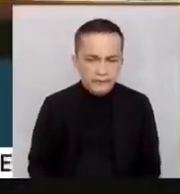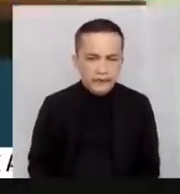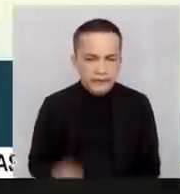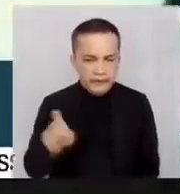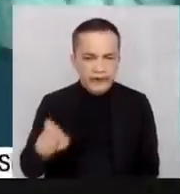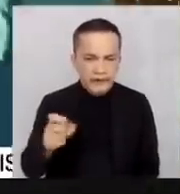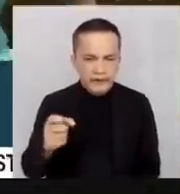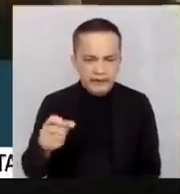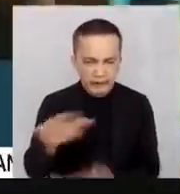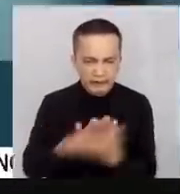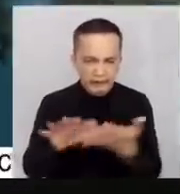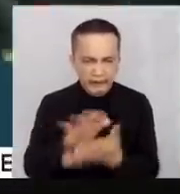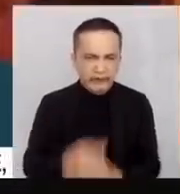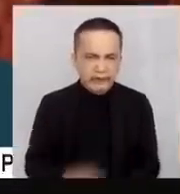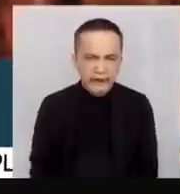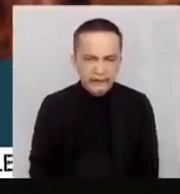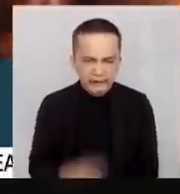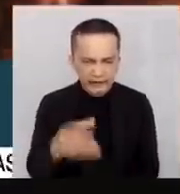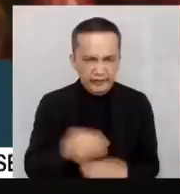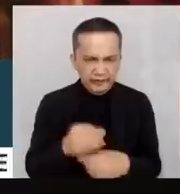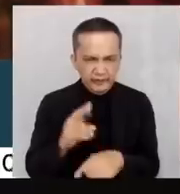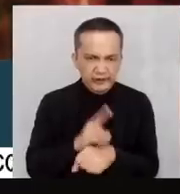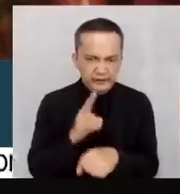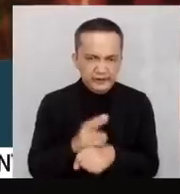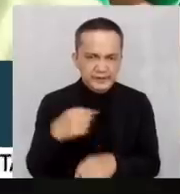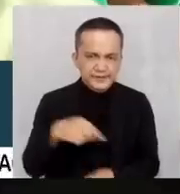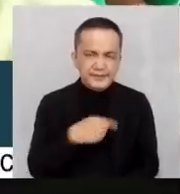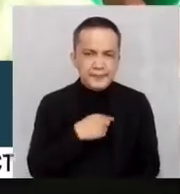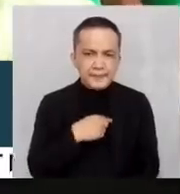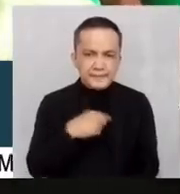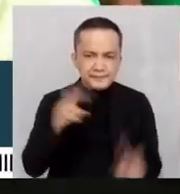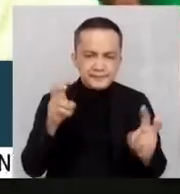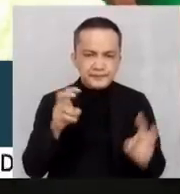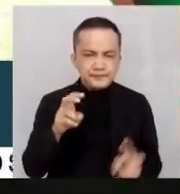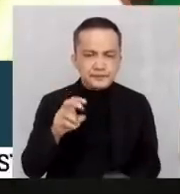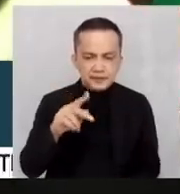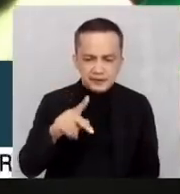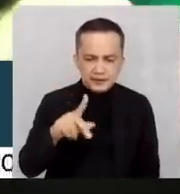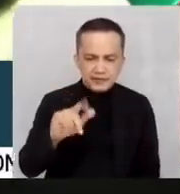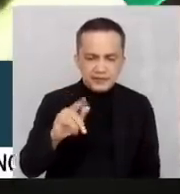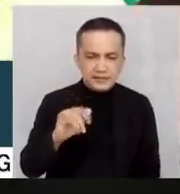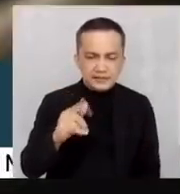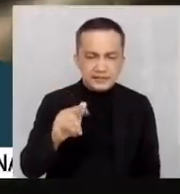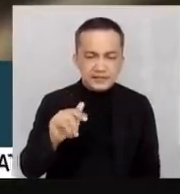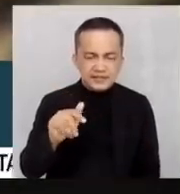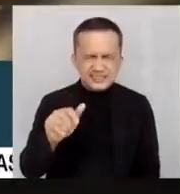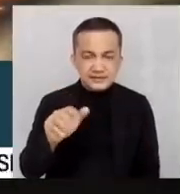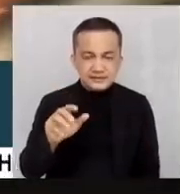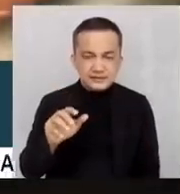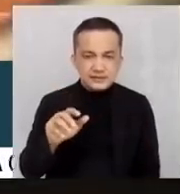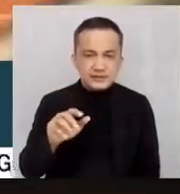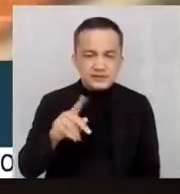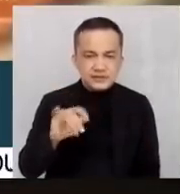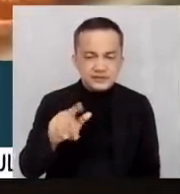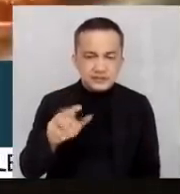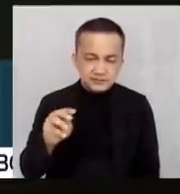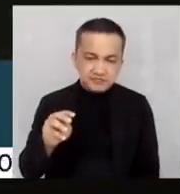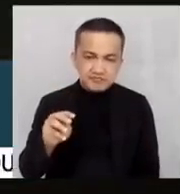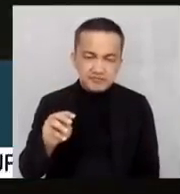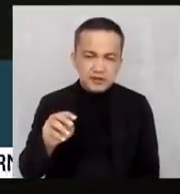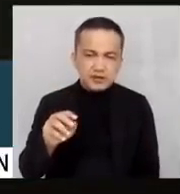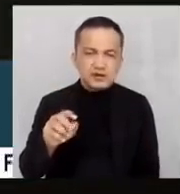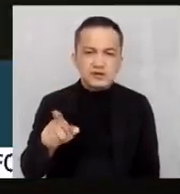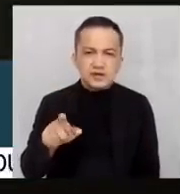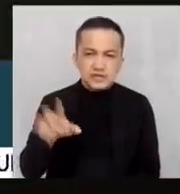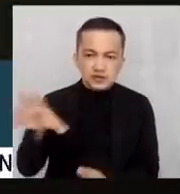nakakagulo, tapos gumagamit pa tayo ng plagiarized na mga terms and video.